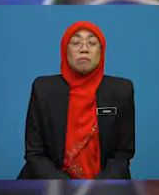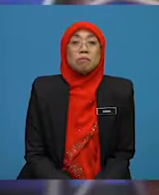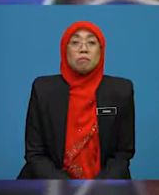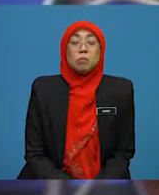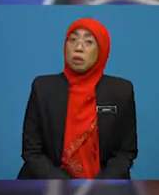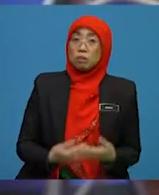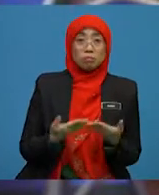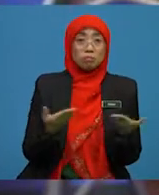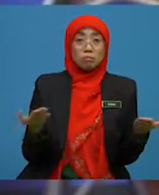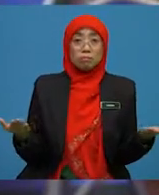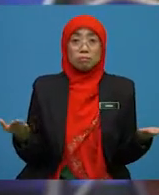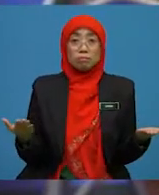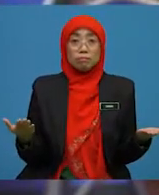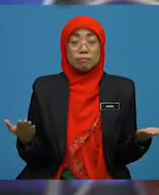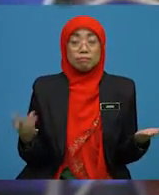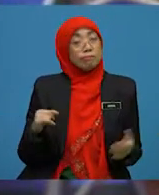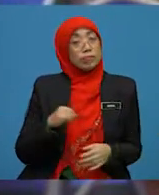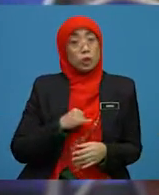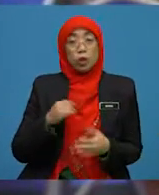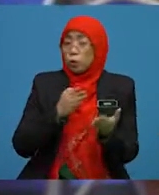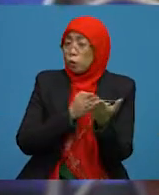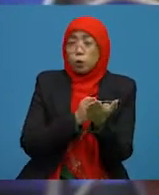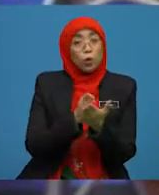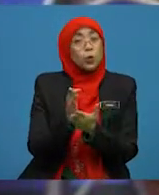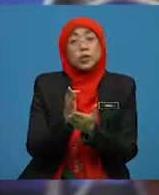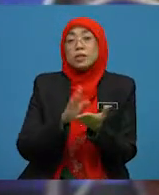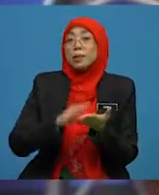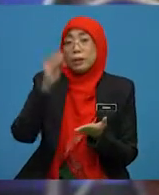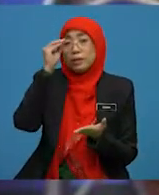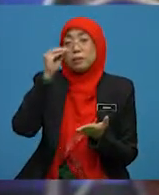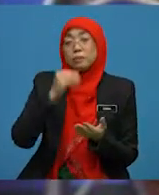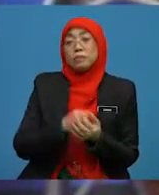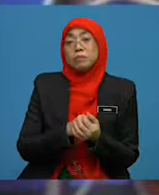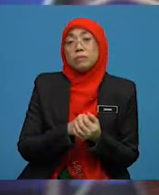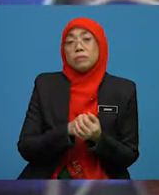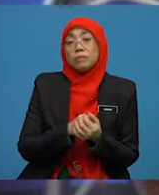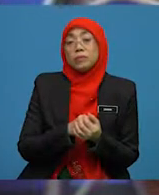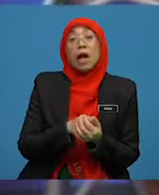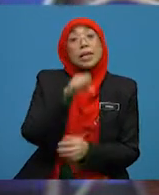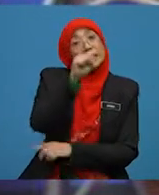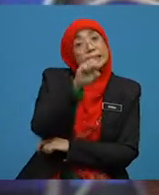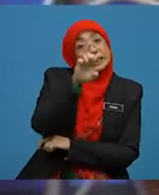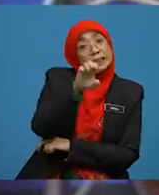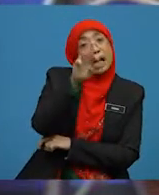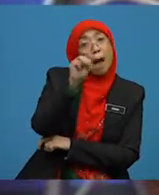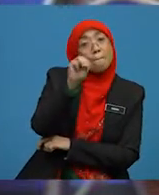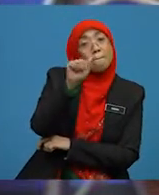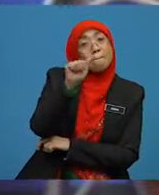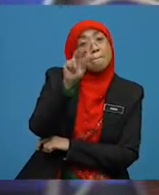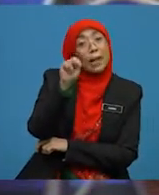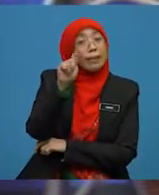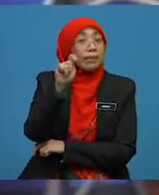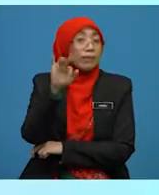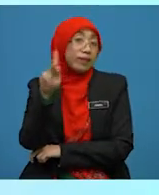Para pelajar sekalian, cikgu akan meneruskan penerangan tentang bidang semantik dengan subtopik yang